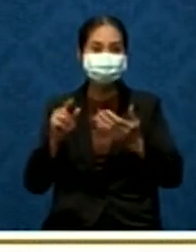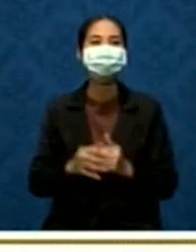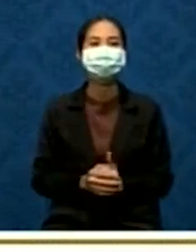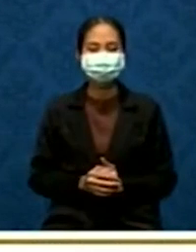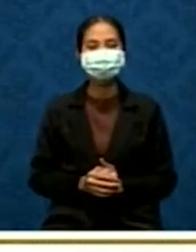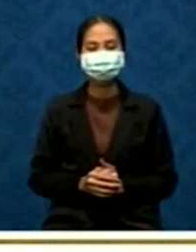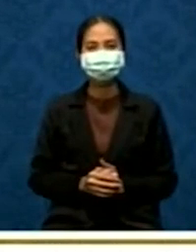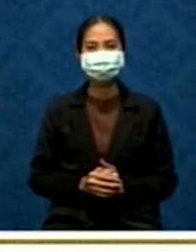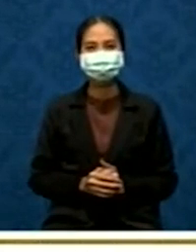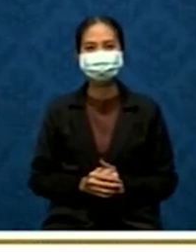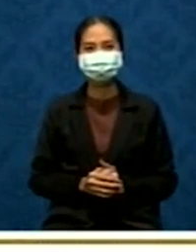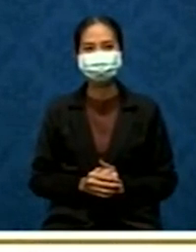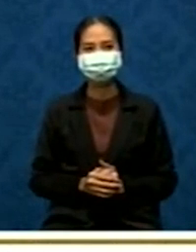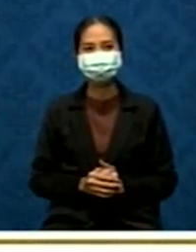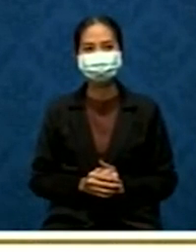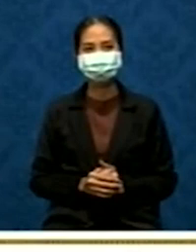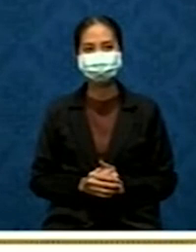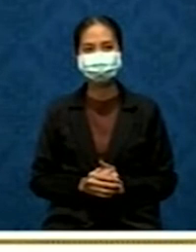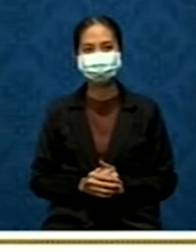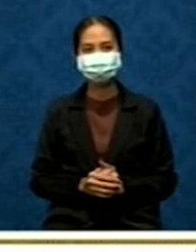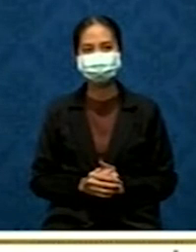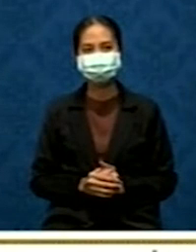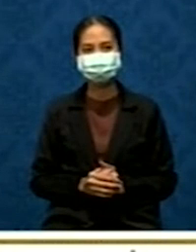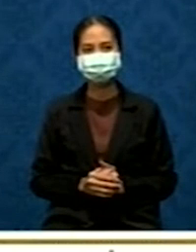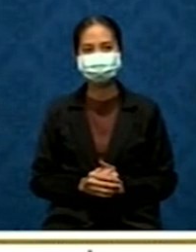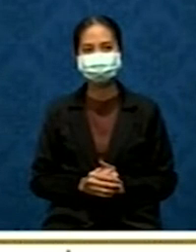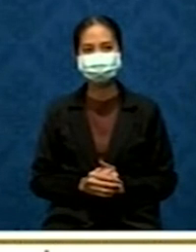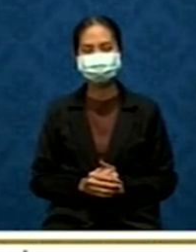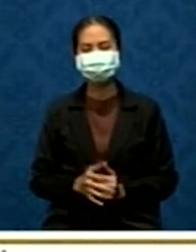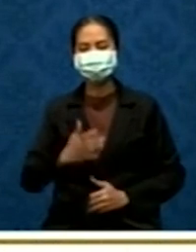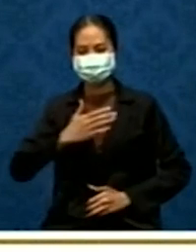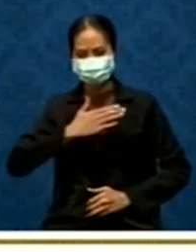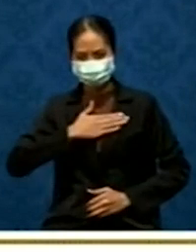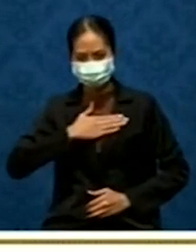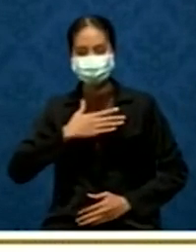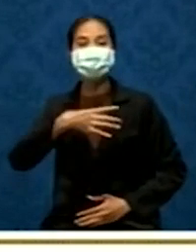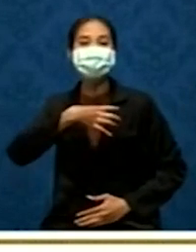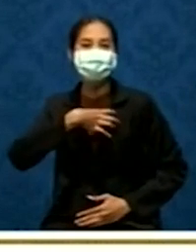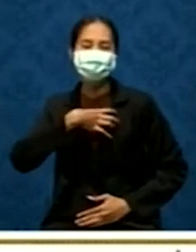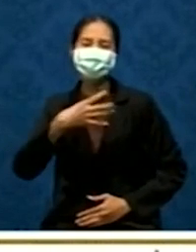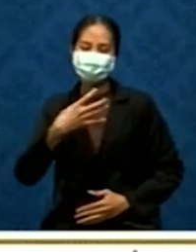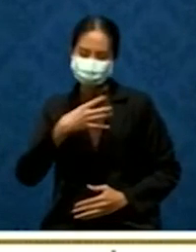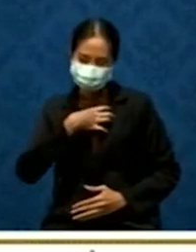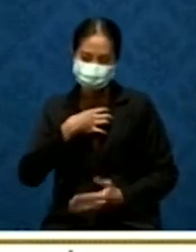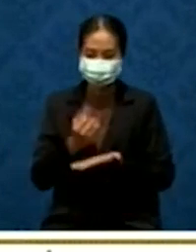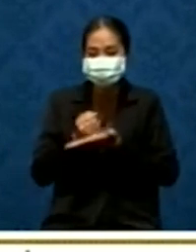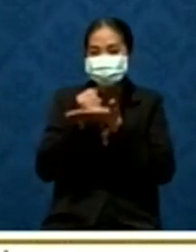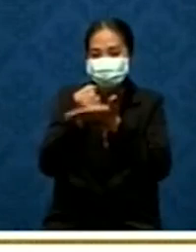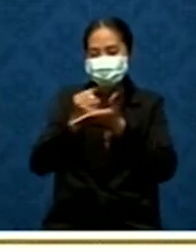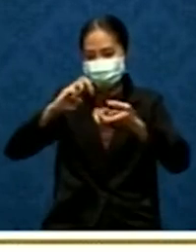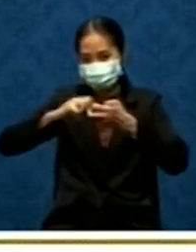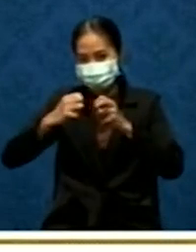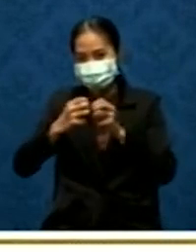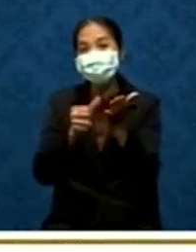ก็อาจจะเป็นเรื่องที่เรามีความต้องการที่อยากจะช่วยกันแก้ปัญหา